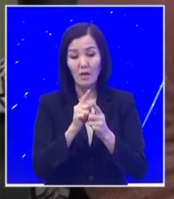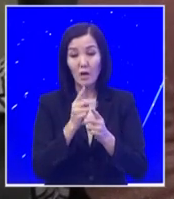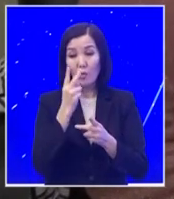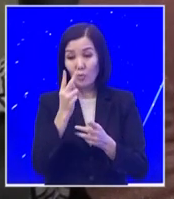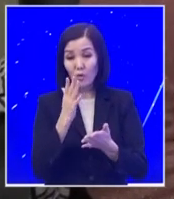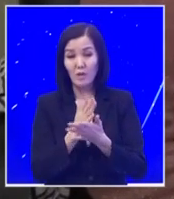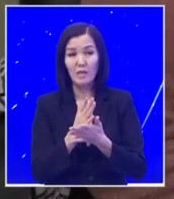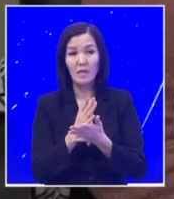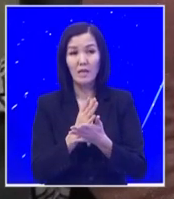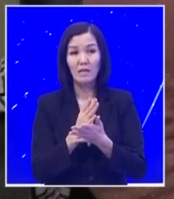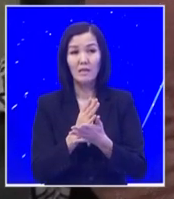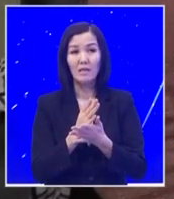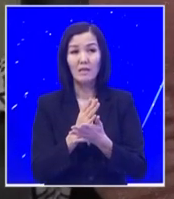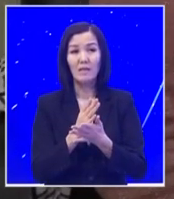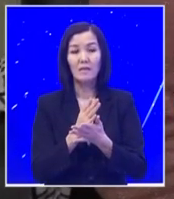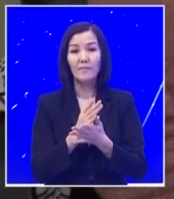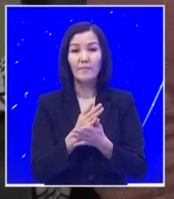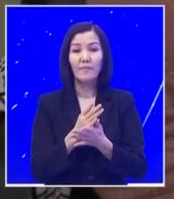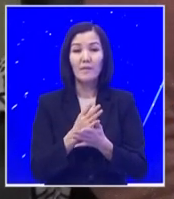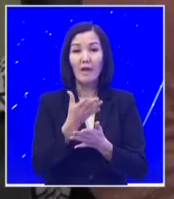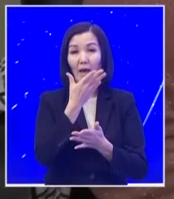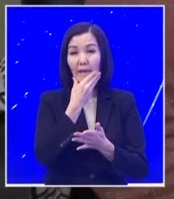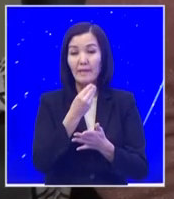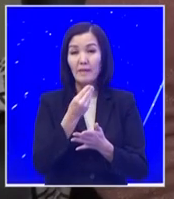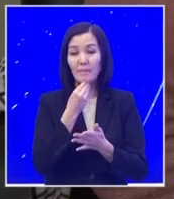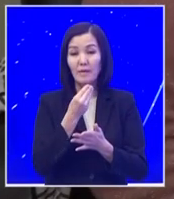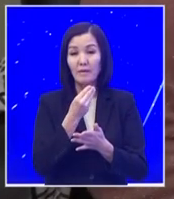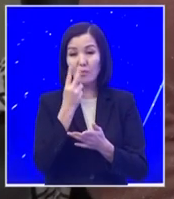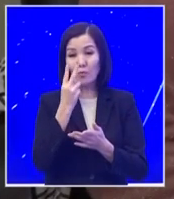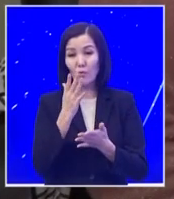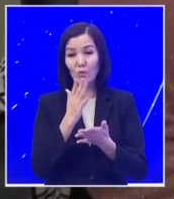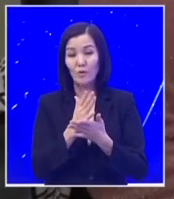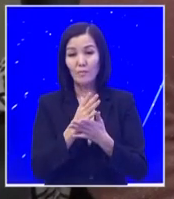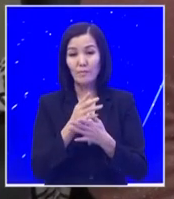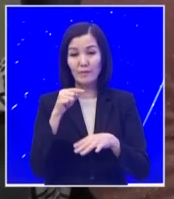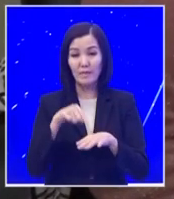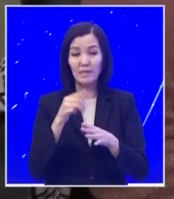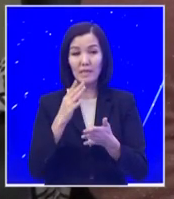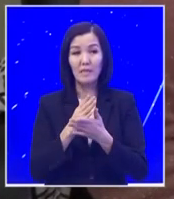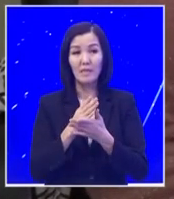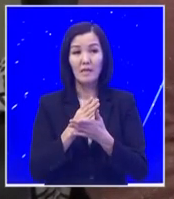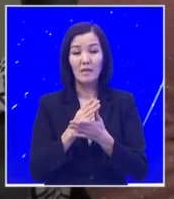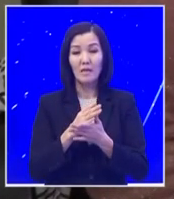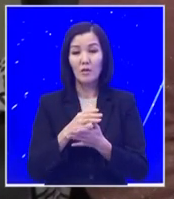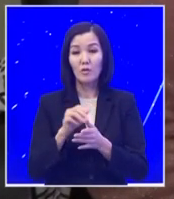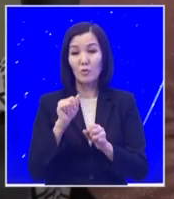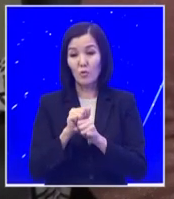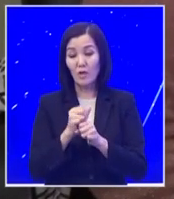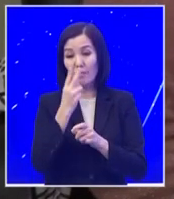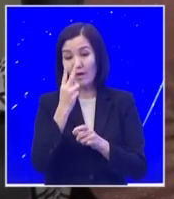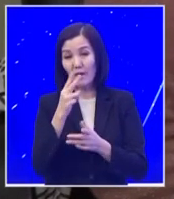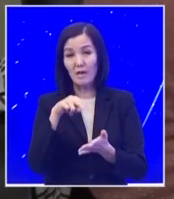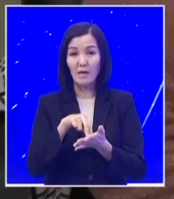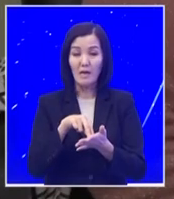қарасақ, олар да сондай эстетикалық тәрбие алып жатыр. Байқасақ, көп адамдар тоқтап қарайды мынау.